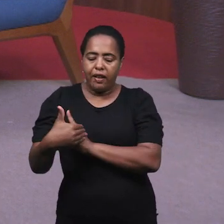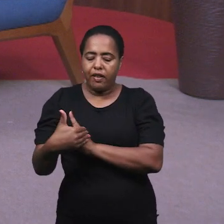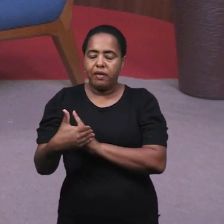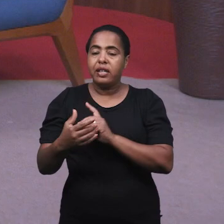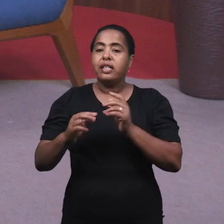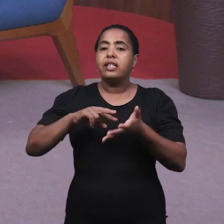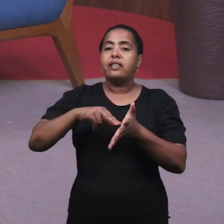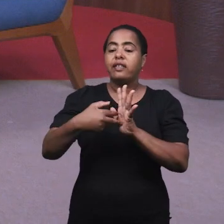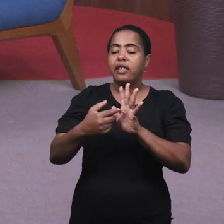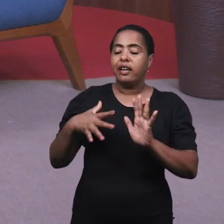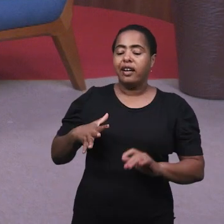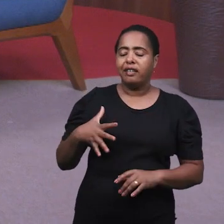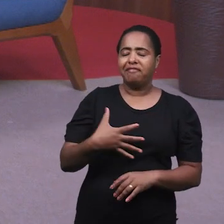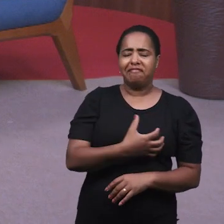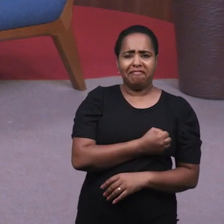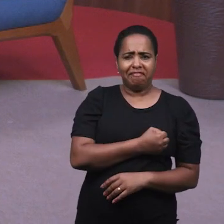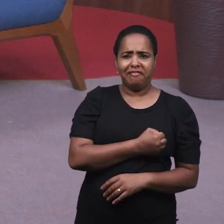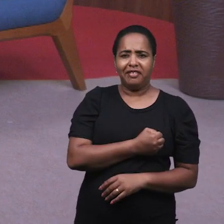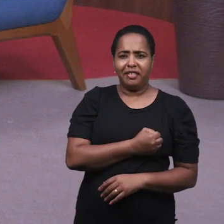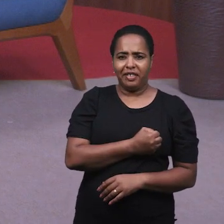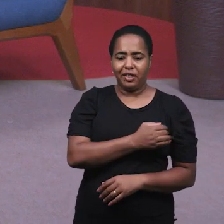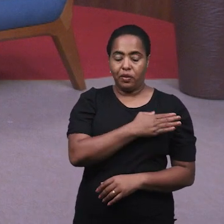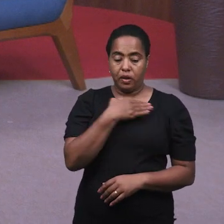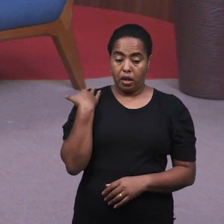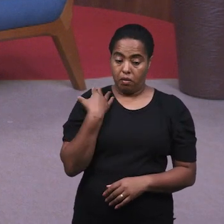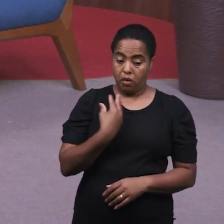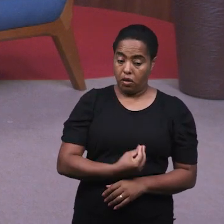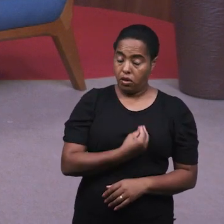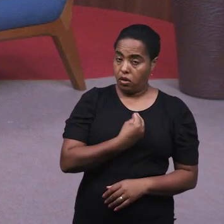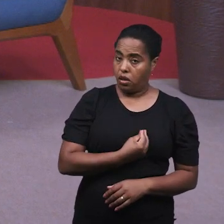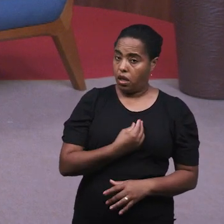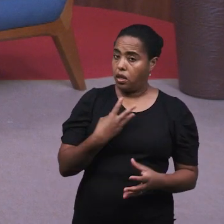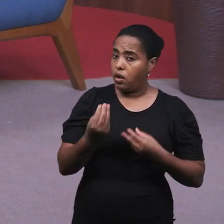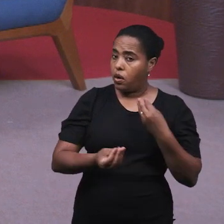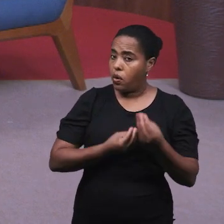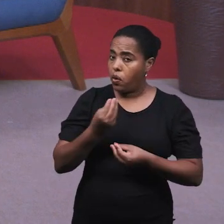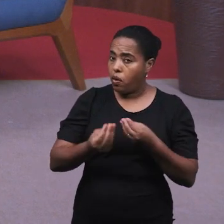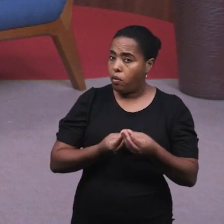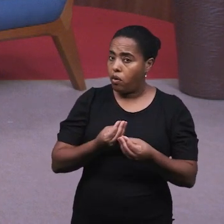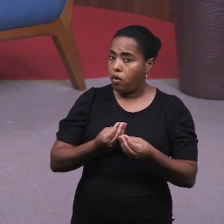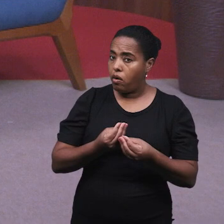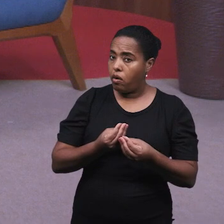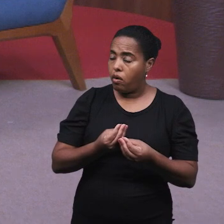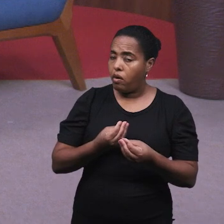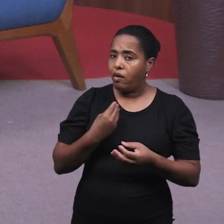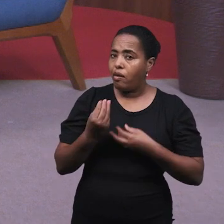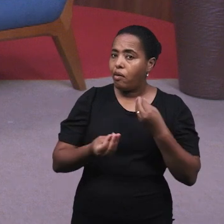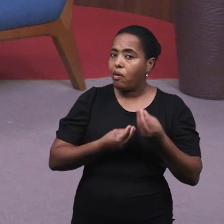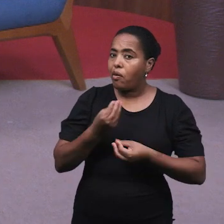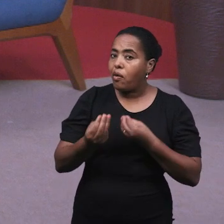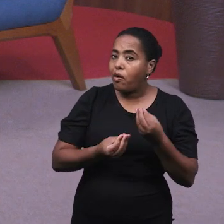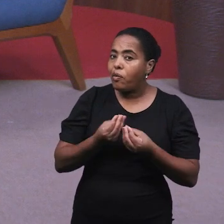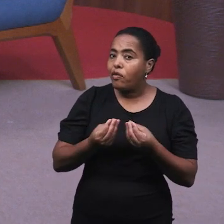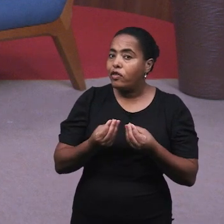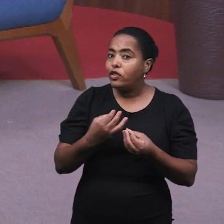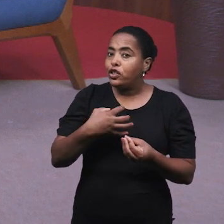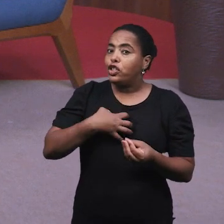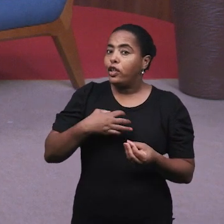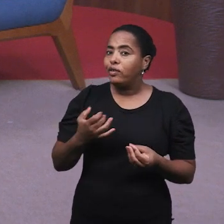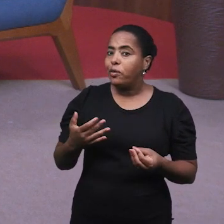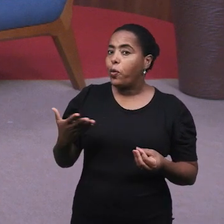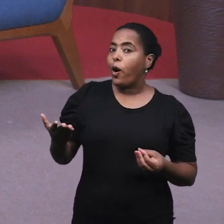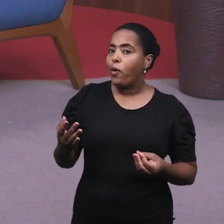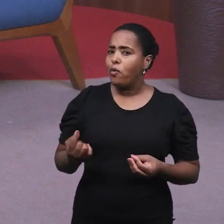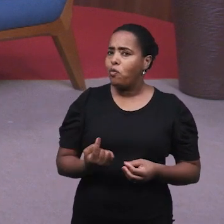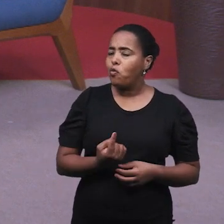à voir le salut de la mort éternelle, il existe un seul chemin. Il existe une